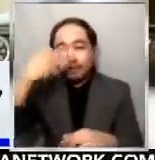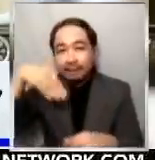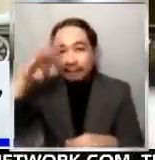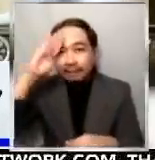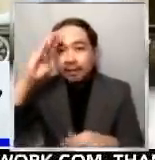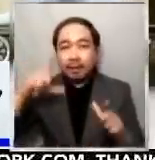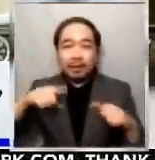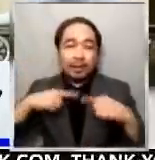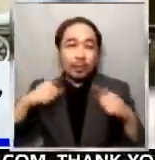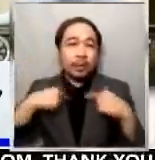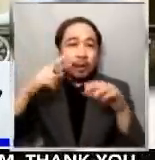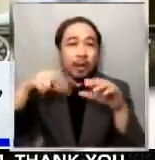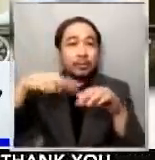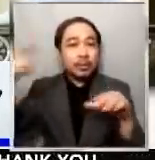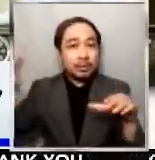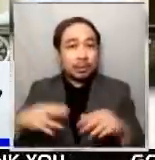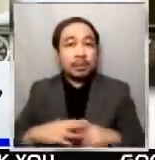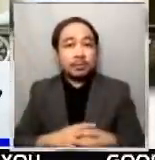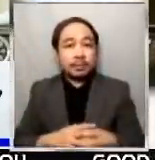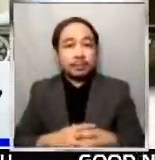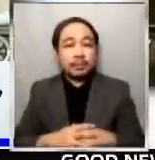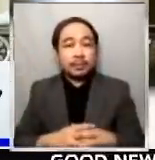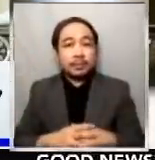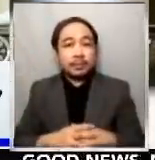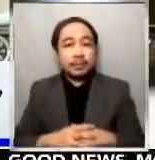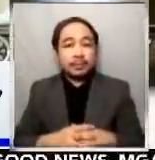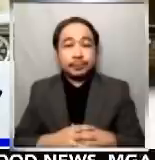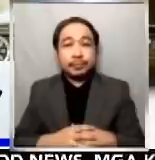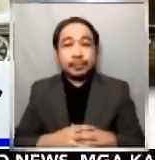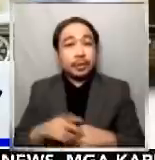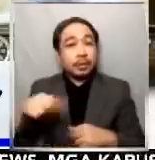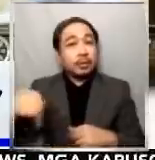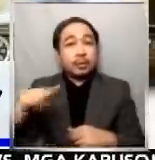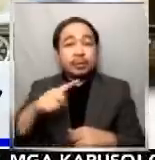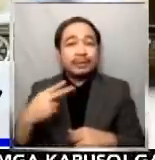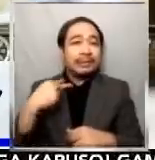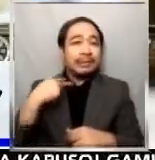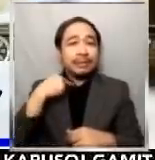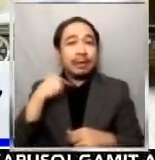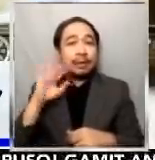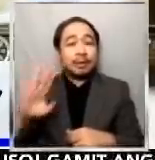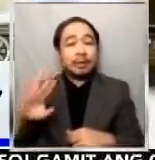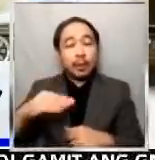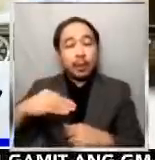na discarel sa finances nila,